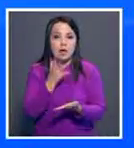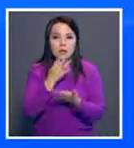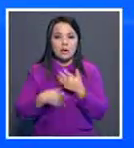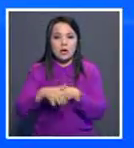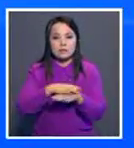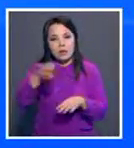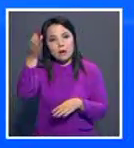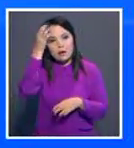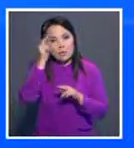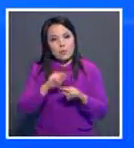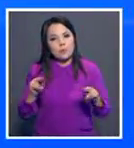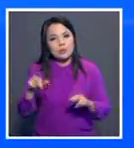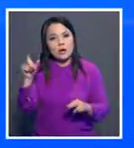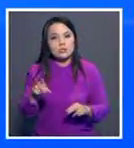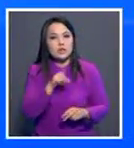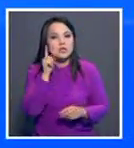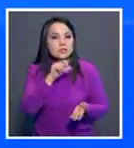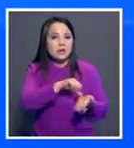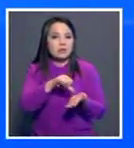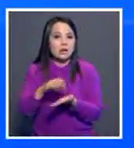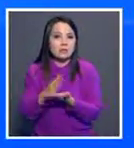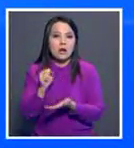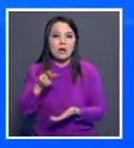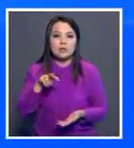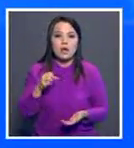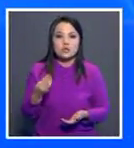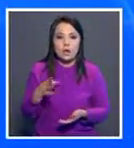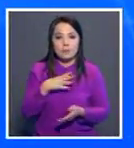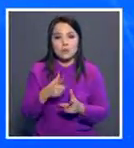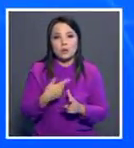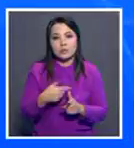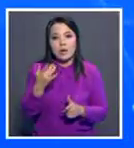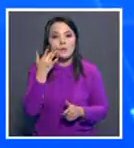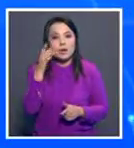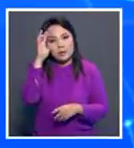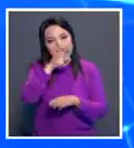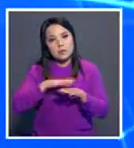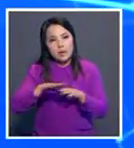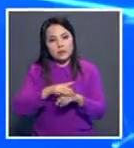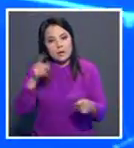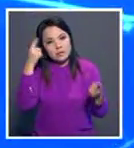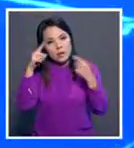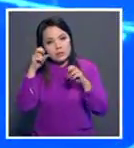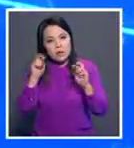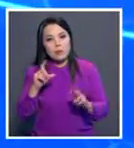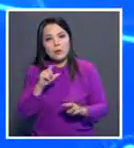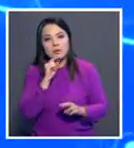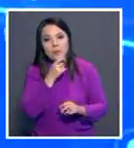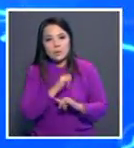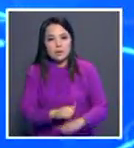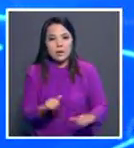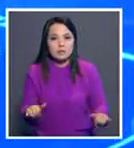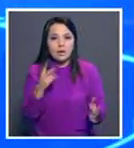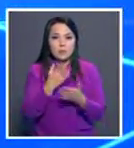ғалымдар, оқытушылар мен жастар қатысып жатыр. Олар алаш көсем сөзіндегі мәңгілік ел идеясы мен экономикалық әлеуметтік жаңғыру